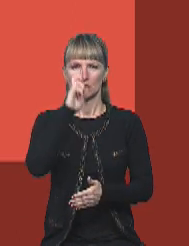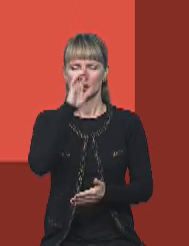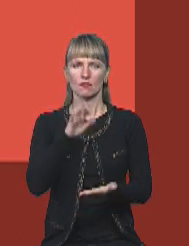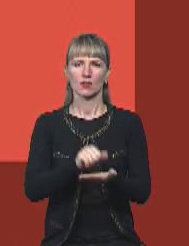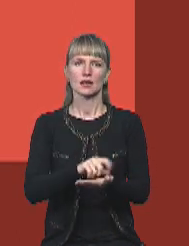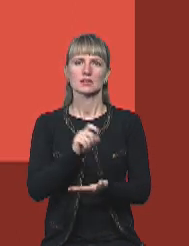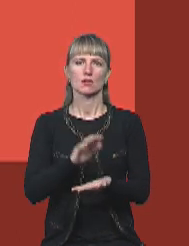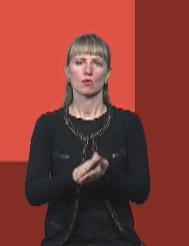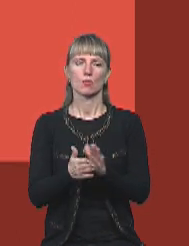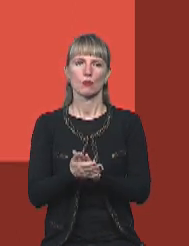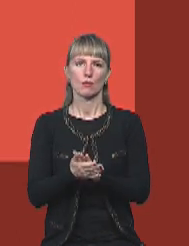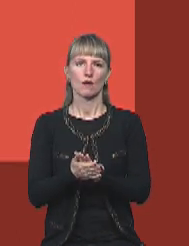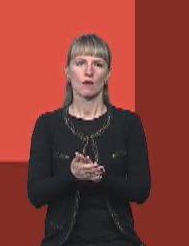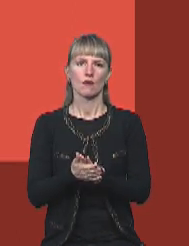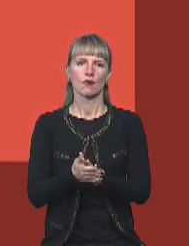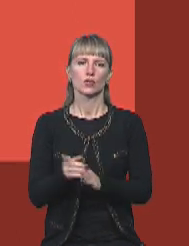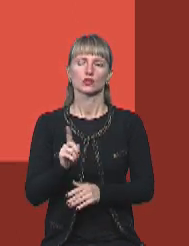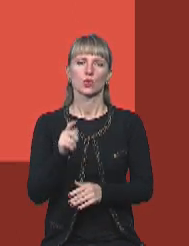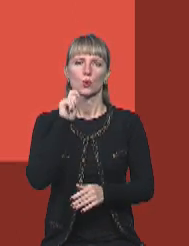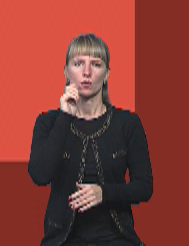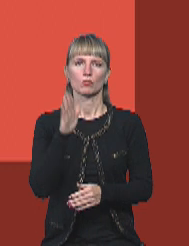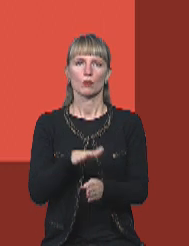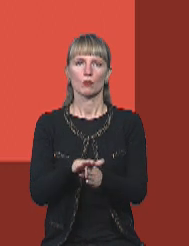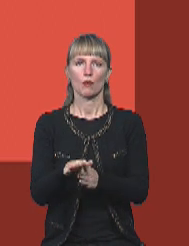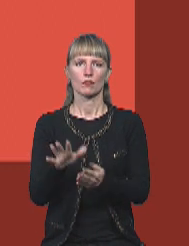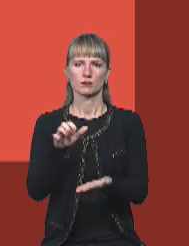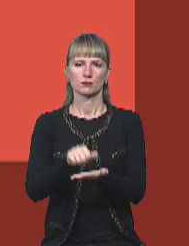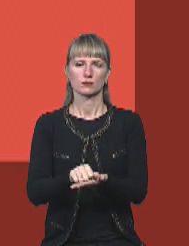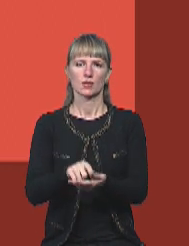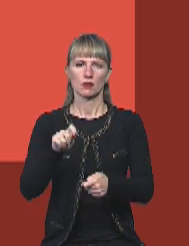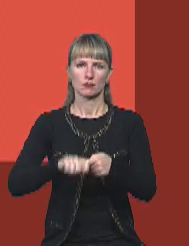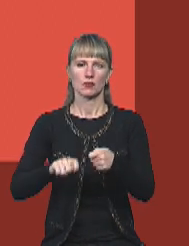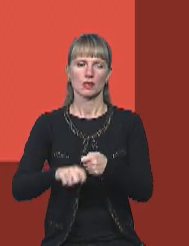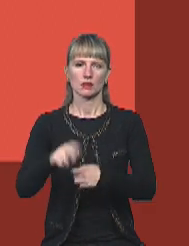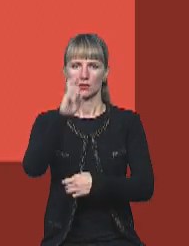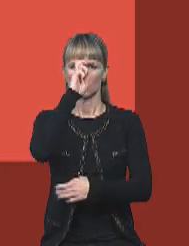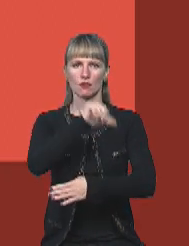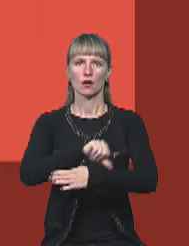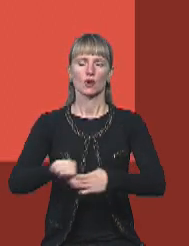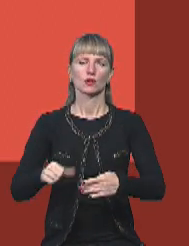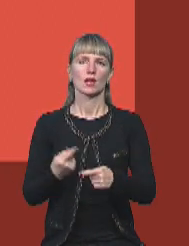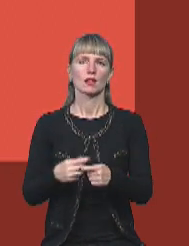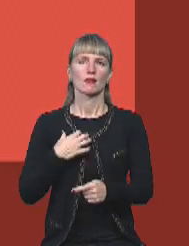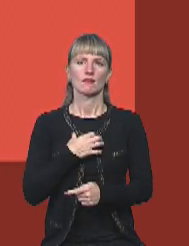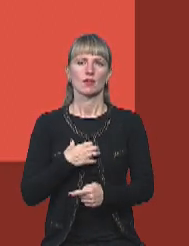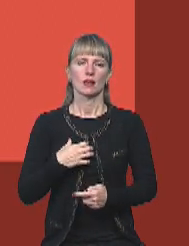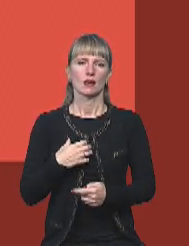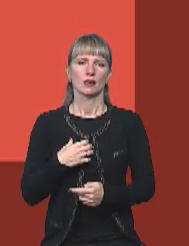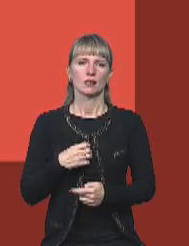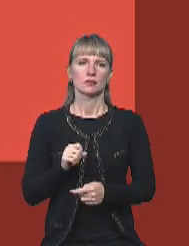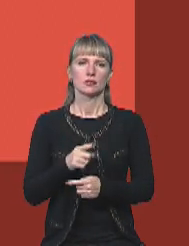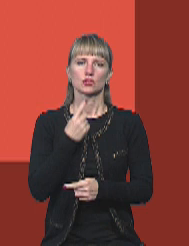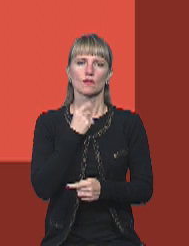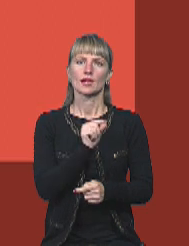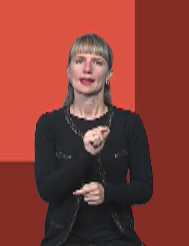умови відновлення України повного контролю над державним кордоном. Це є така одна з основних так званих червоних